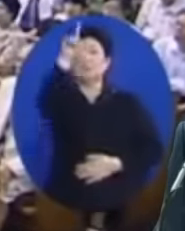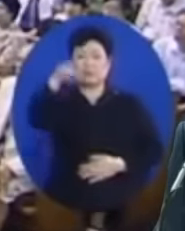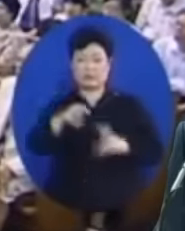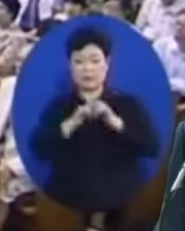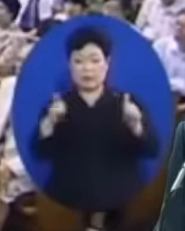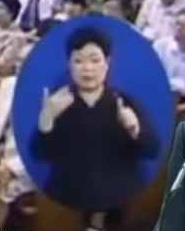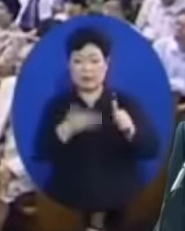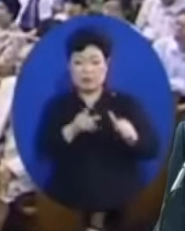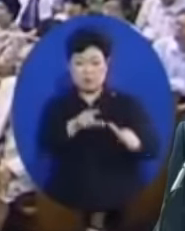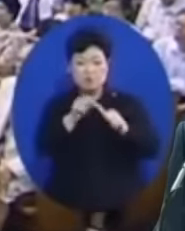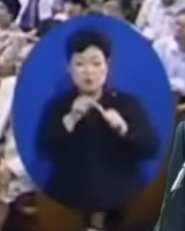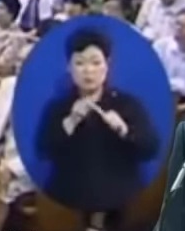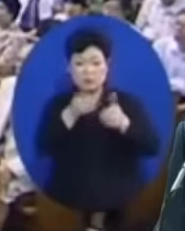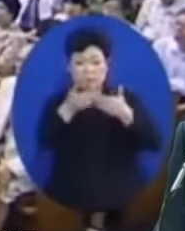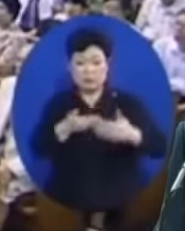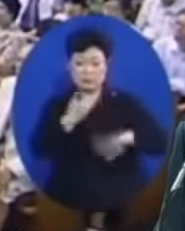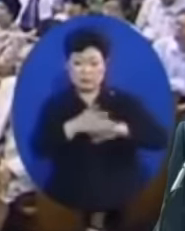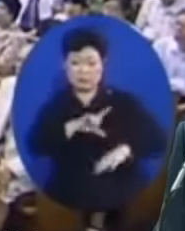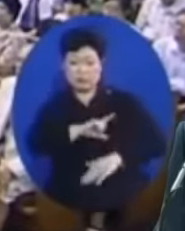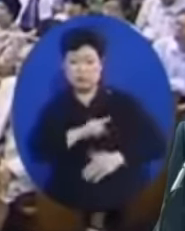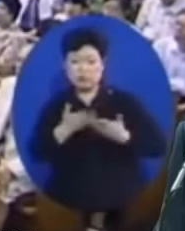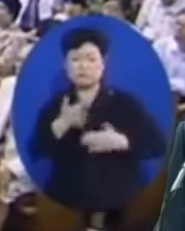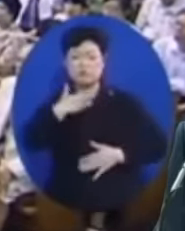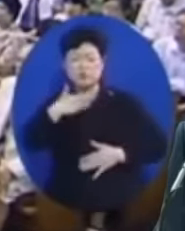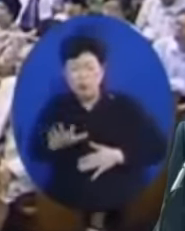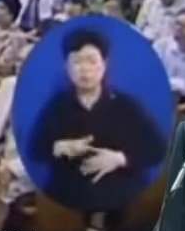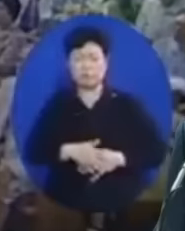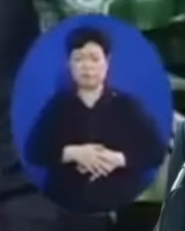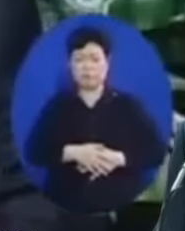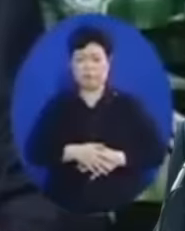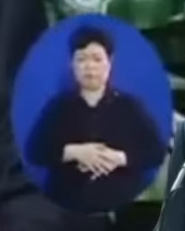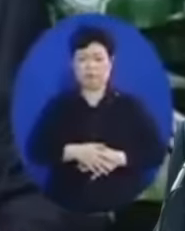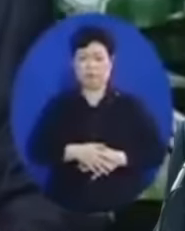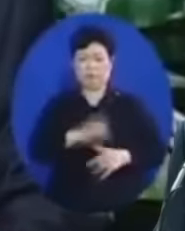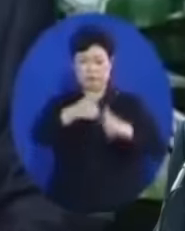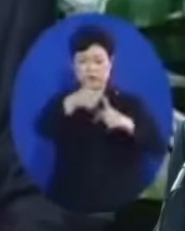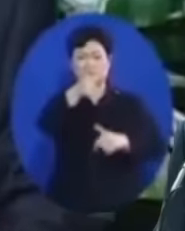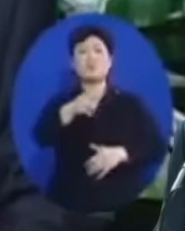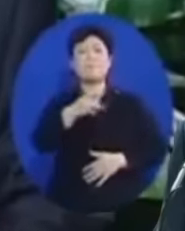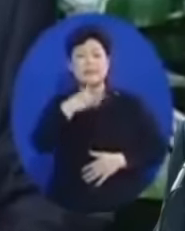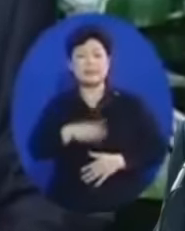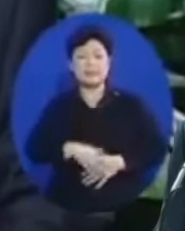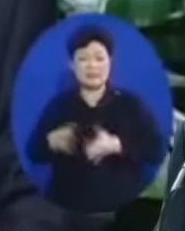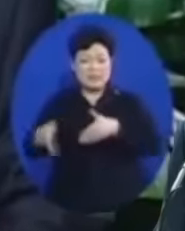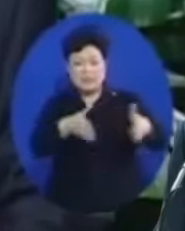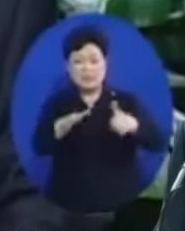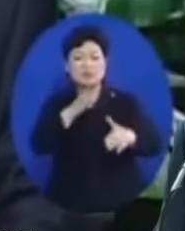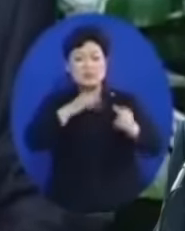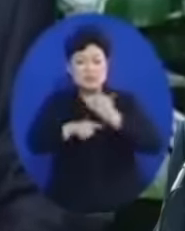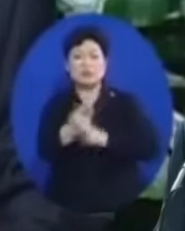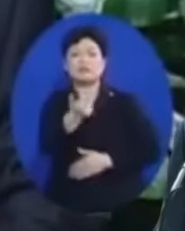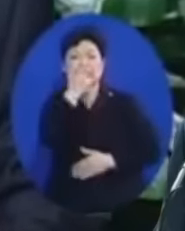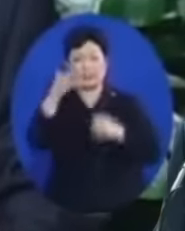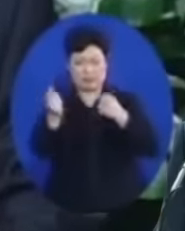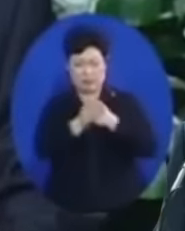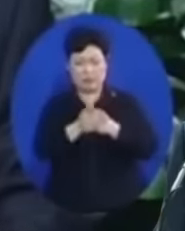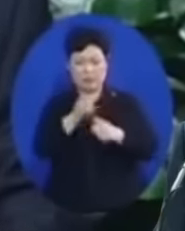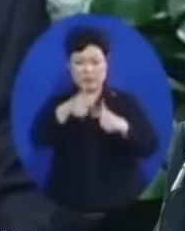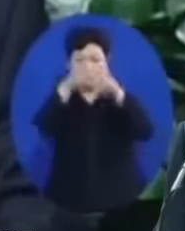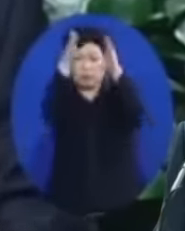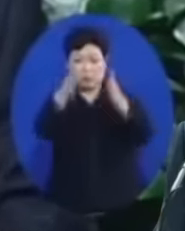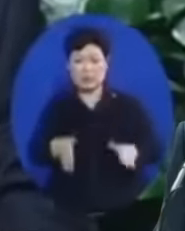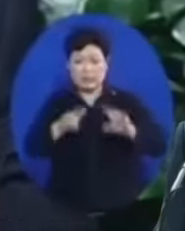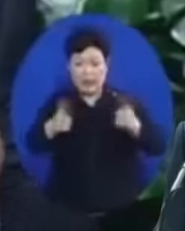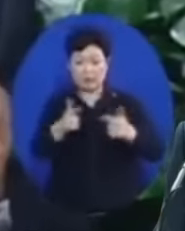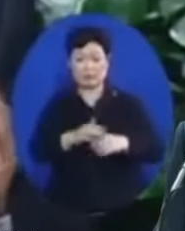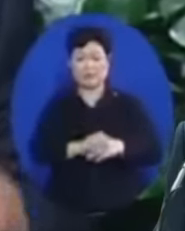인간에게 구원받을 만한 다른 이름을 주신 적이 없다고 말하는 것입니다. 예수만이 길이요 진리요 생명이니 나로